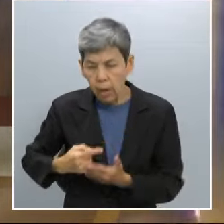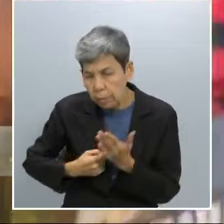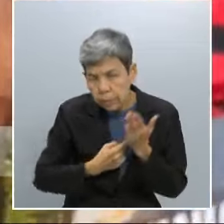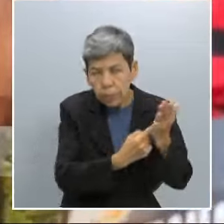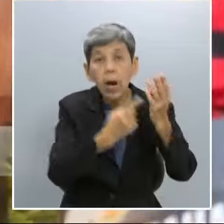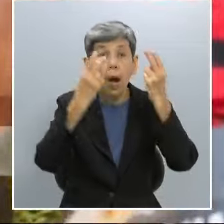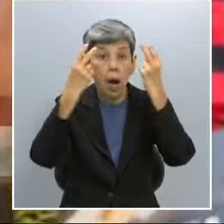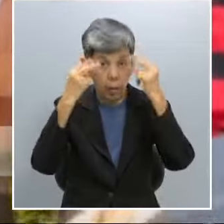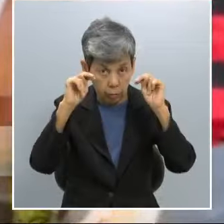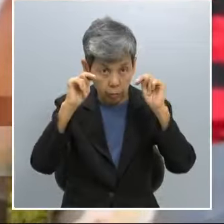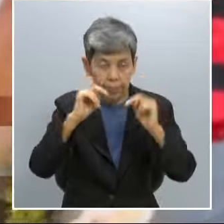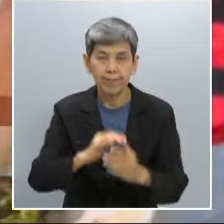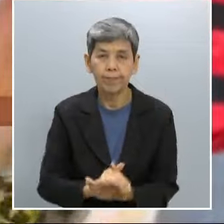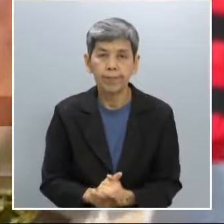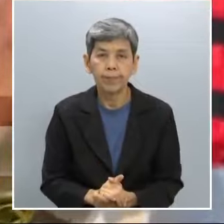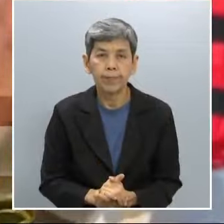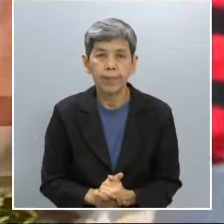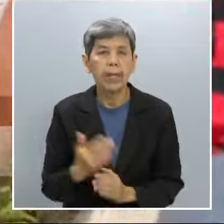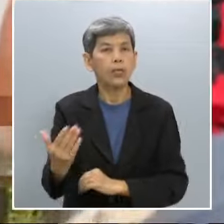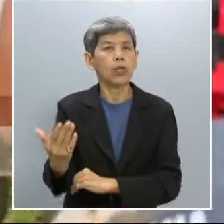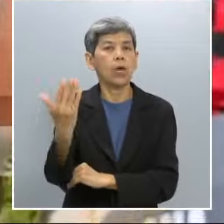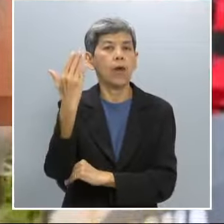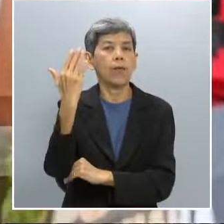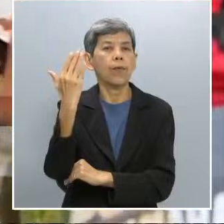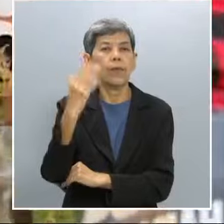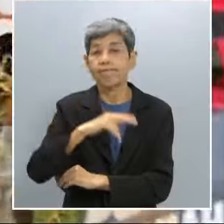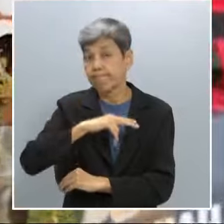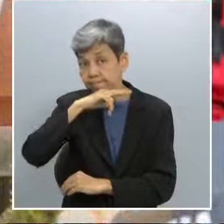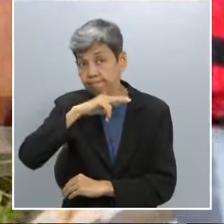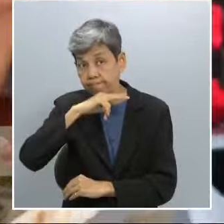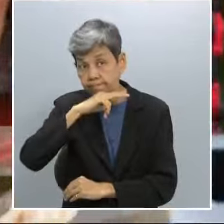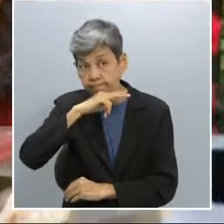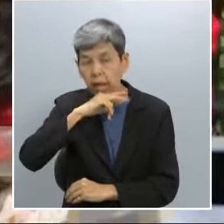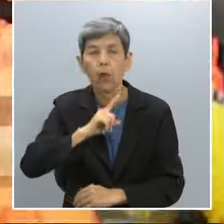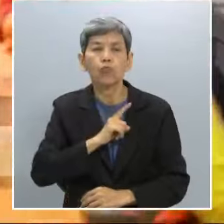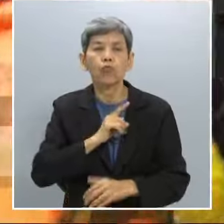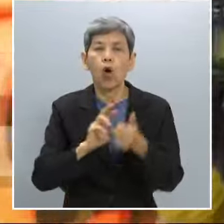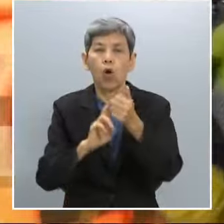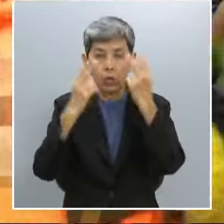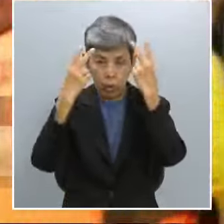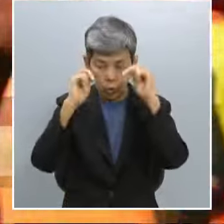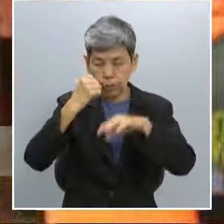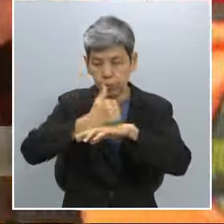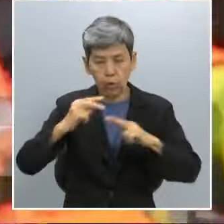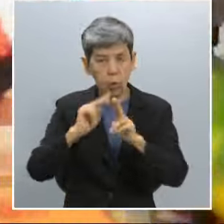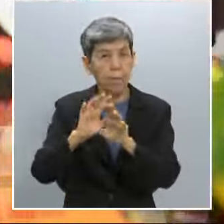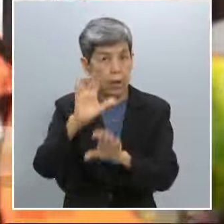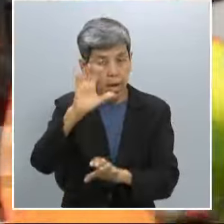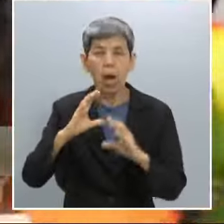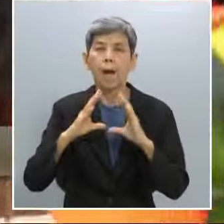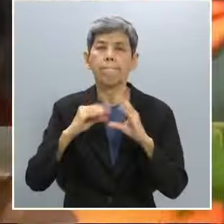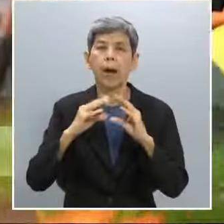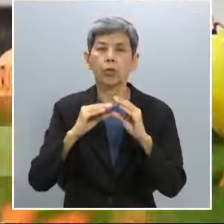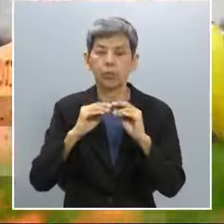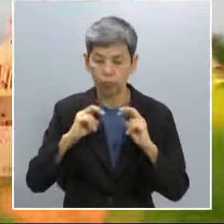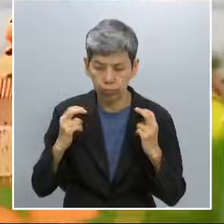ตรี ขณะที่เช้านี้คุณอนุทินในฐานะรองนายกรัฐมนตรีและรัฐมนตรีมหาดไทยประชุมกองบัญชาการป้องกัน